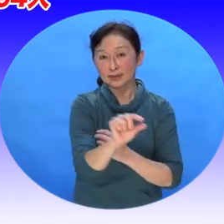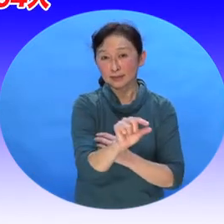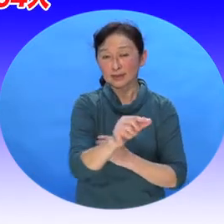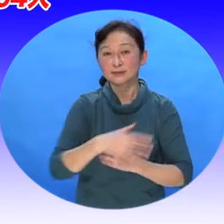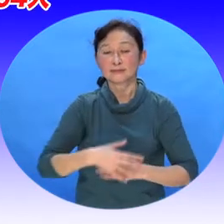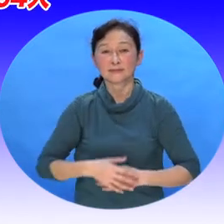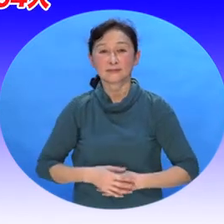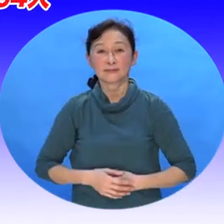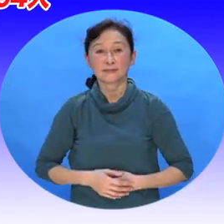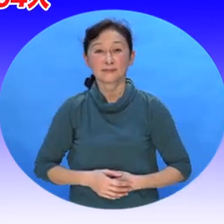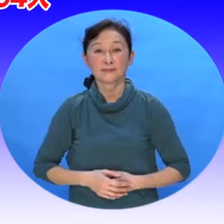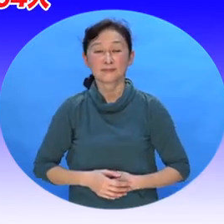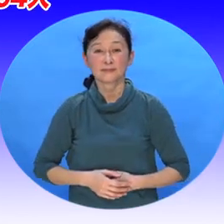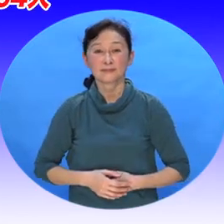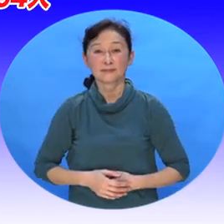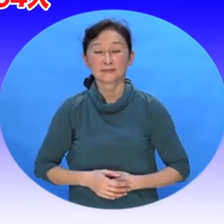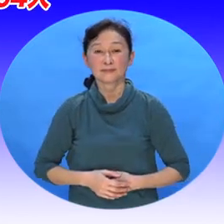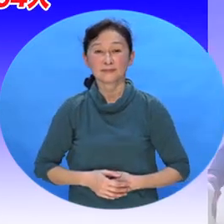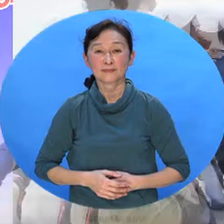けています。